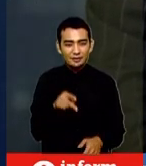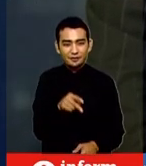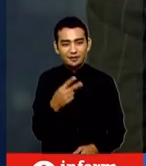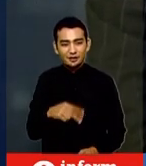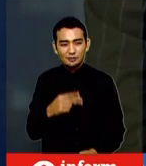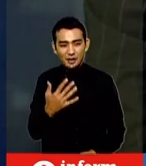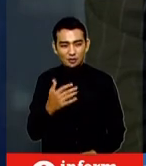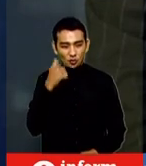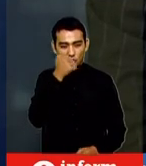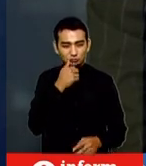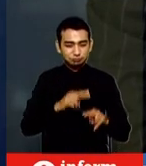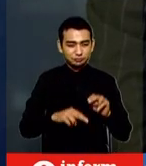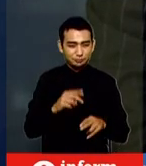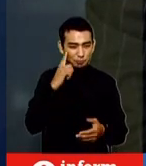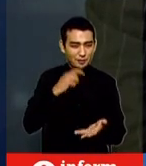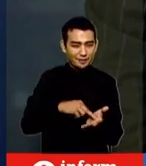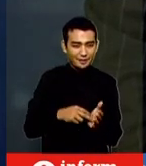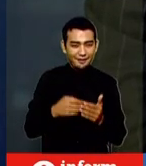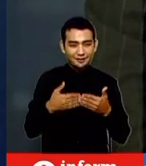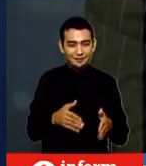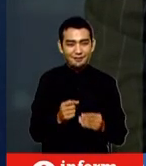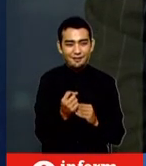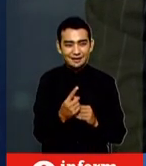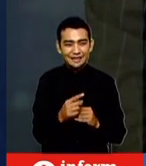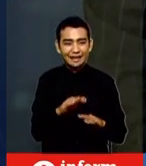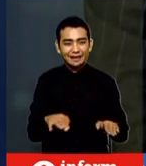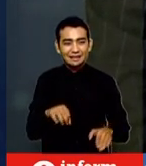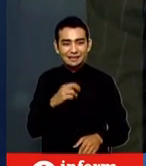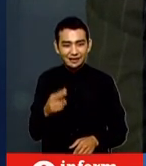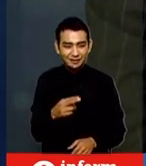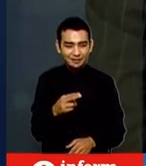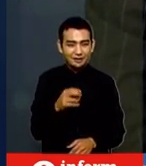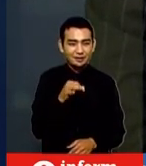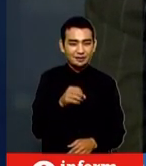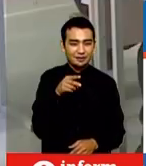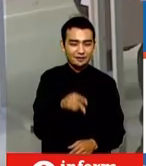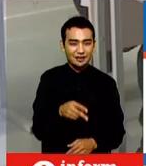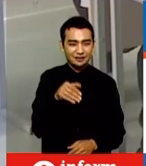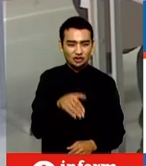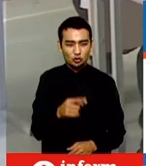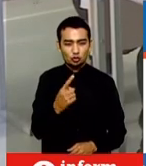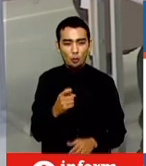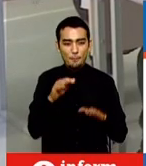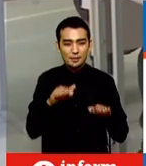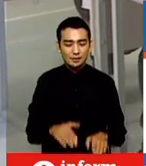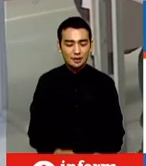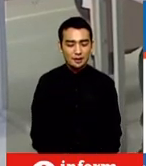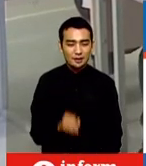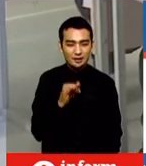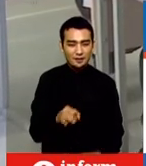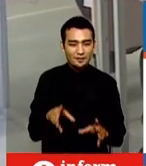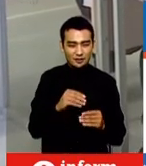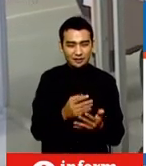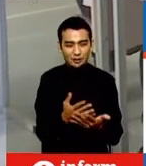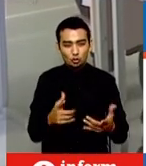счет застройщиков планируется открытие 11 полноценных детских садиков на 2100 мест. Все эти меры позволят даже перевести